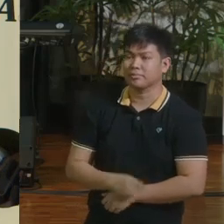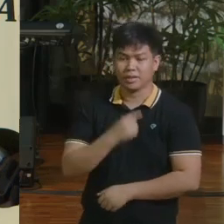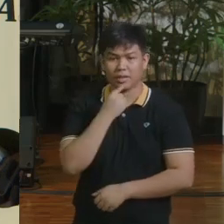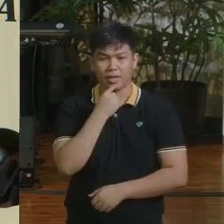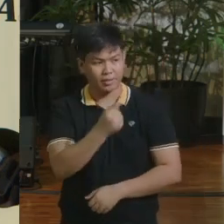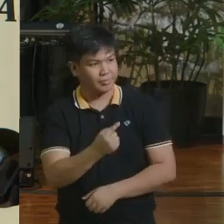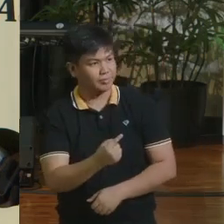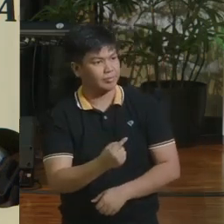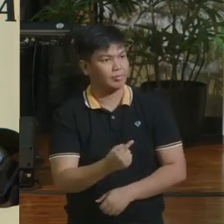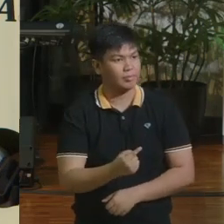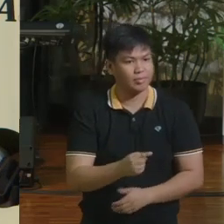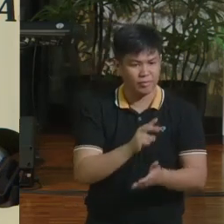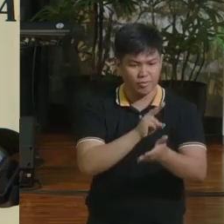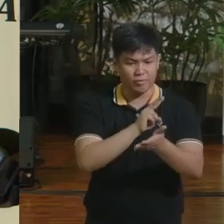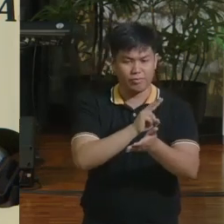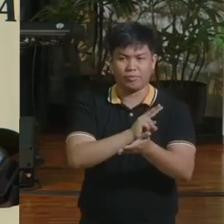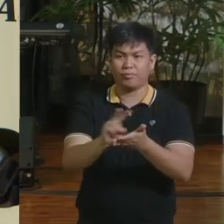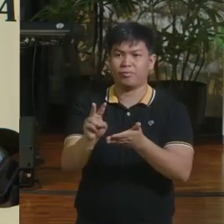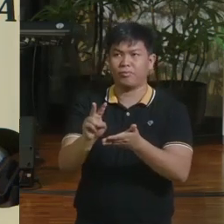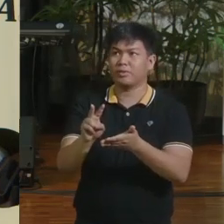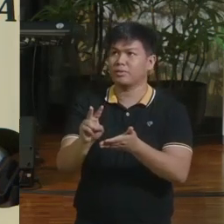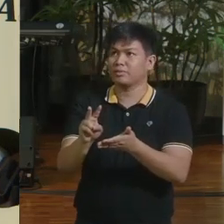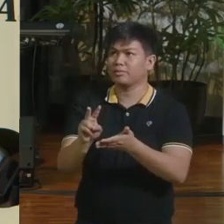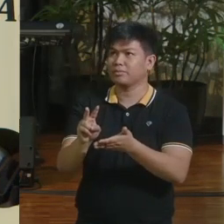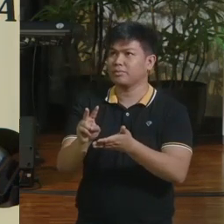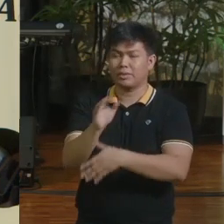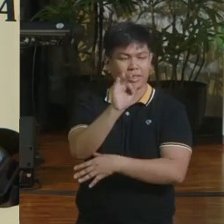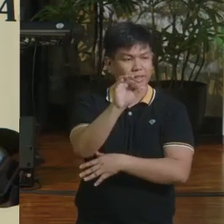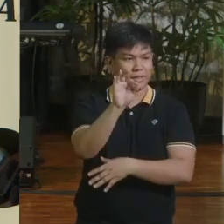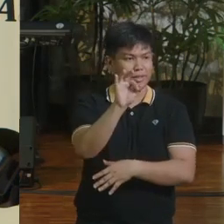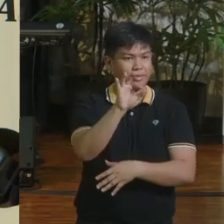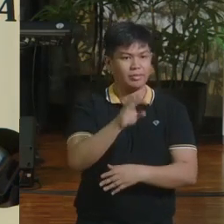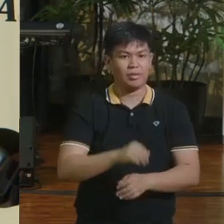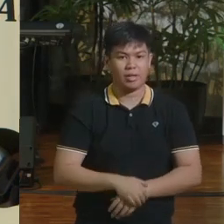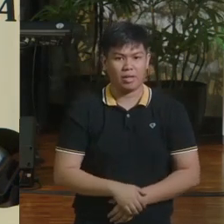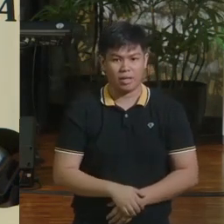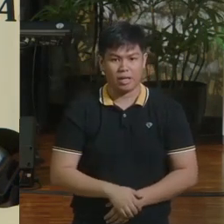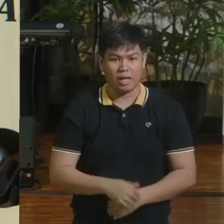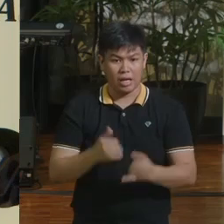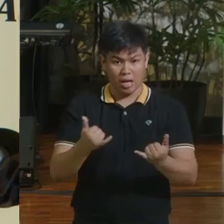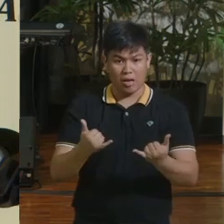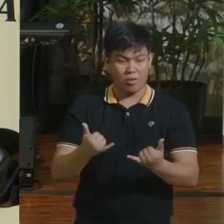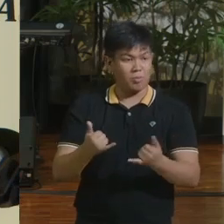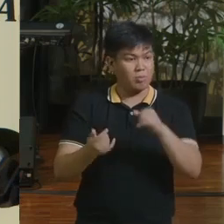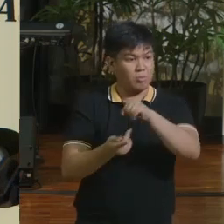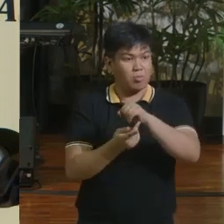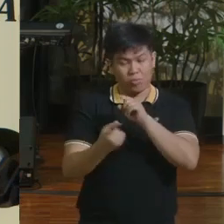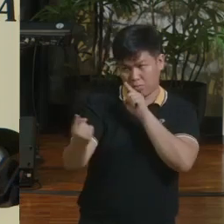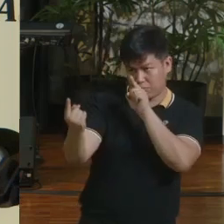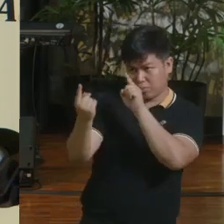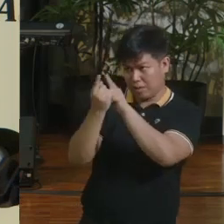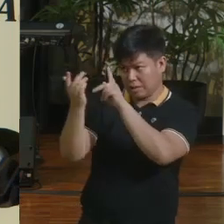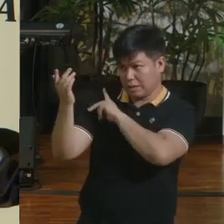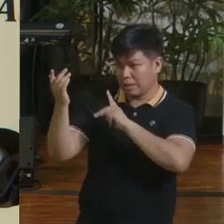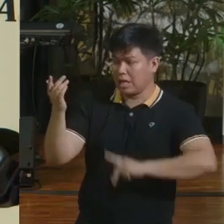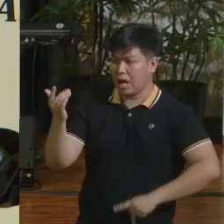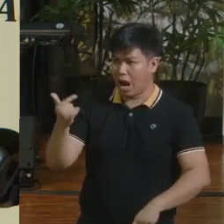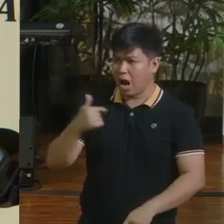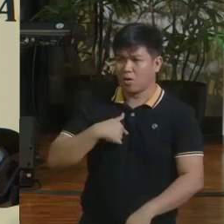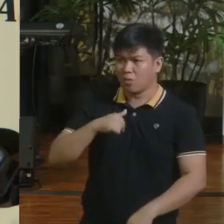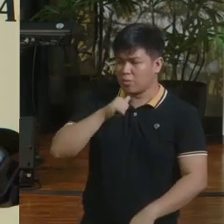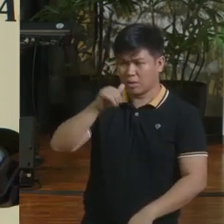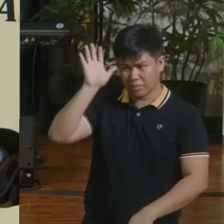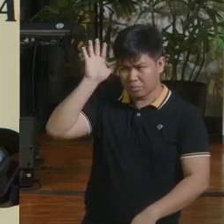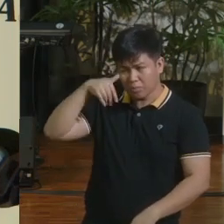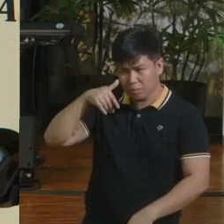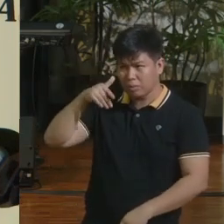sabi niya sa verse 19, "Therefore, O King Agrippa, I was not disobedient to the heavenly vision,